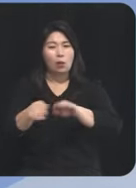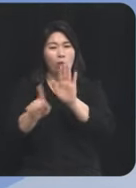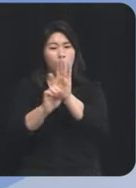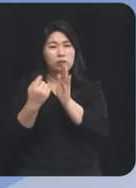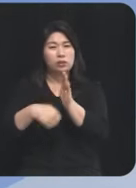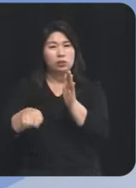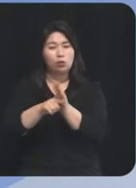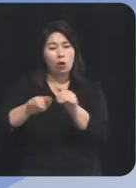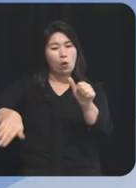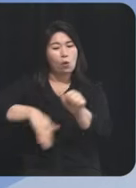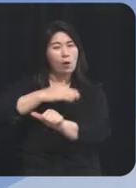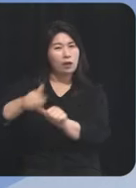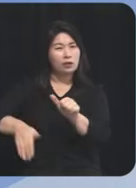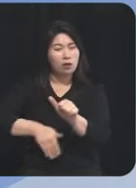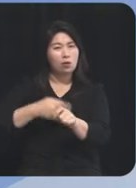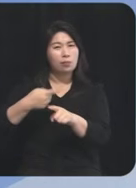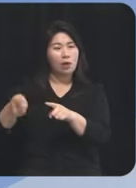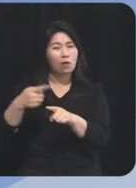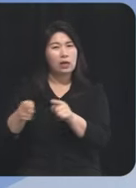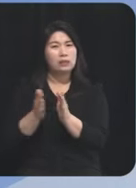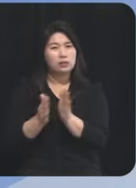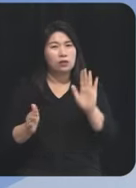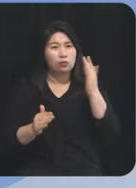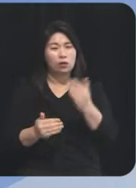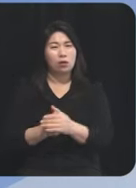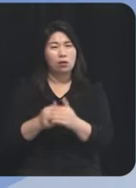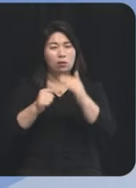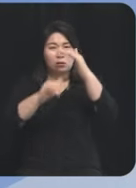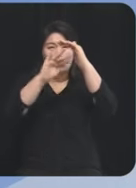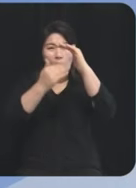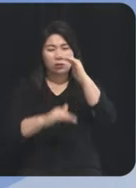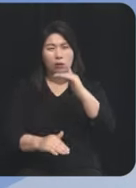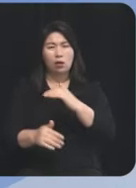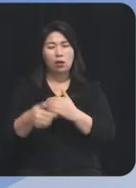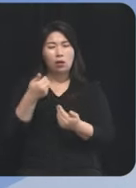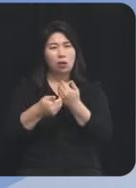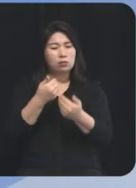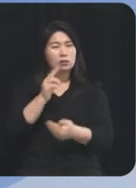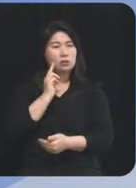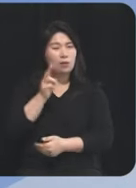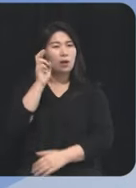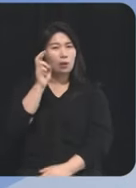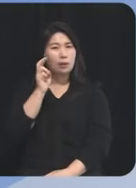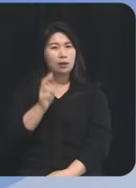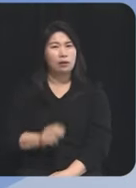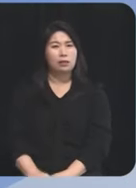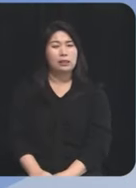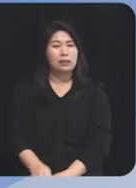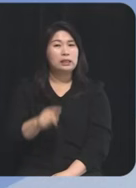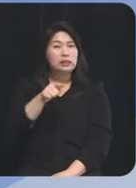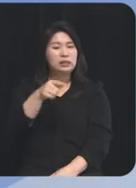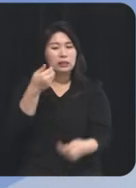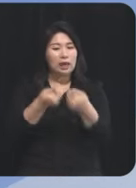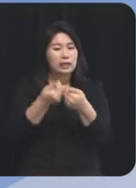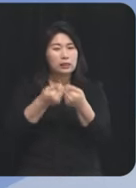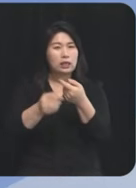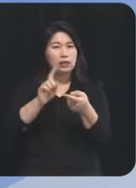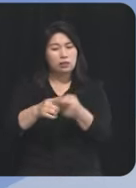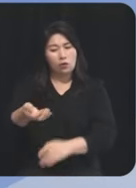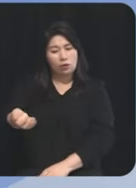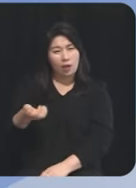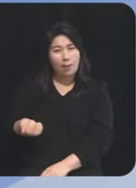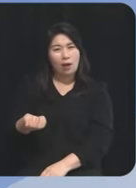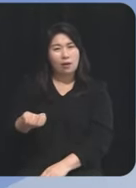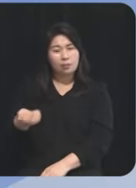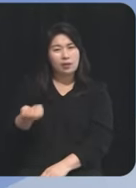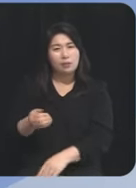환경영향평가가 이루어지게 됩니다. 그 과정에 상당한 갈등이 예견되고 있습니다. 예견되는 갈등에 대해서 예방적 조치를